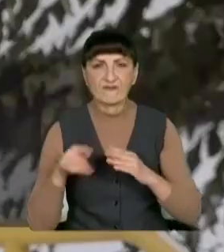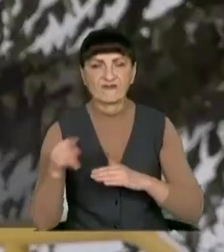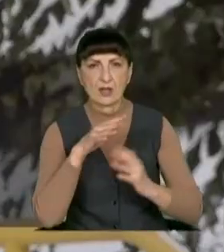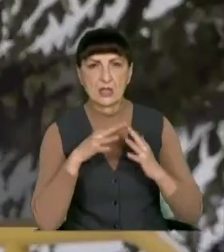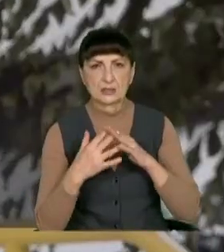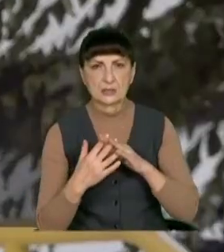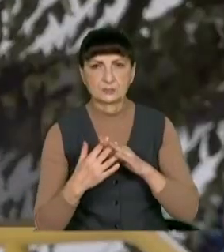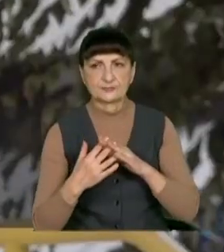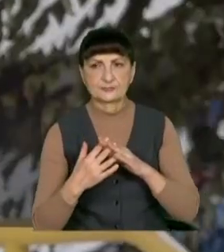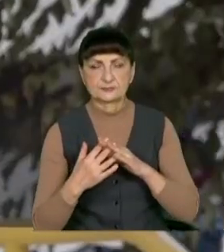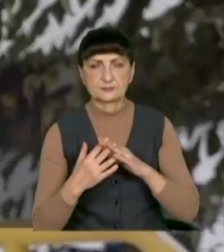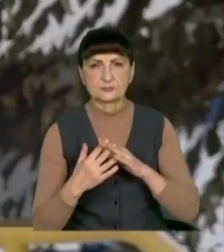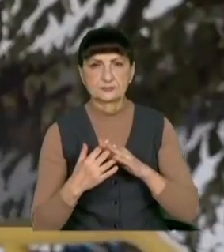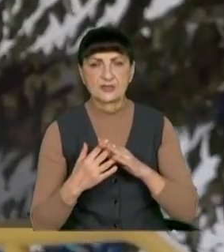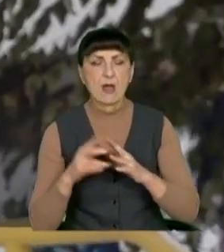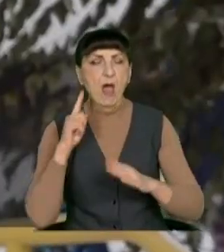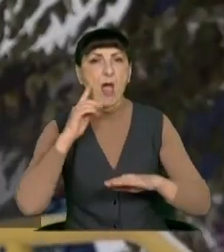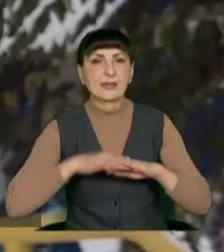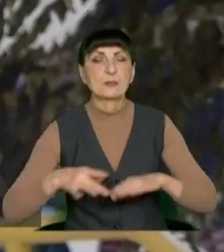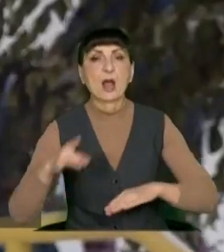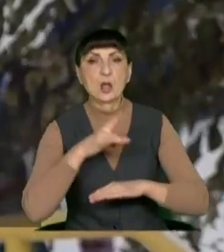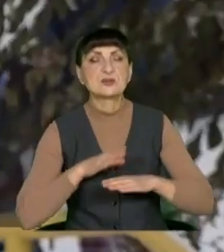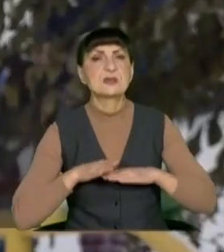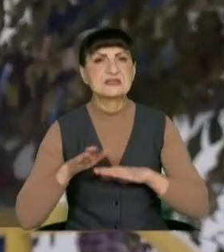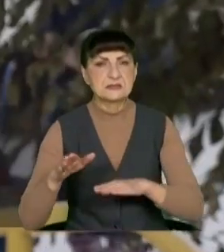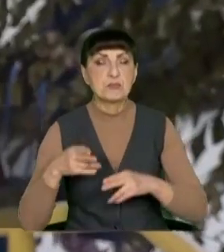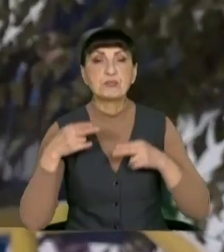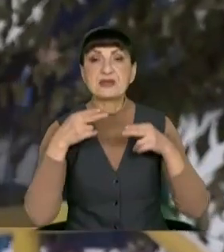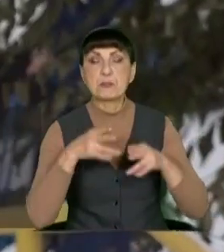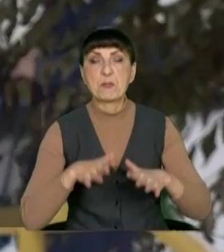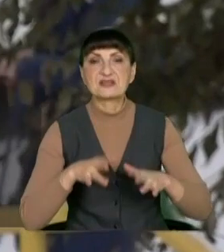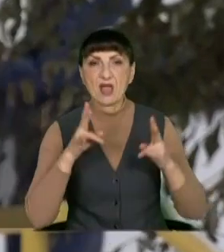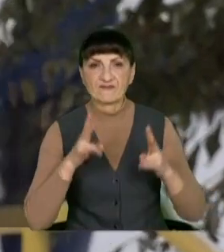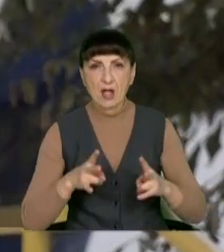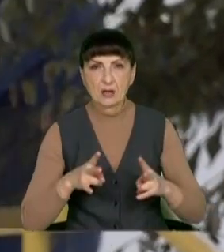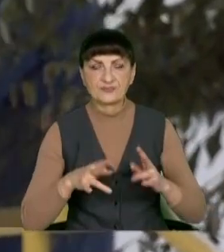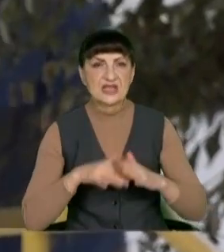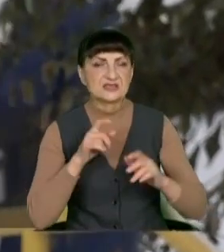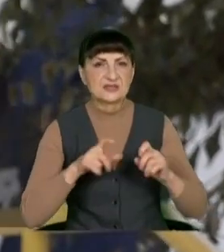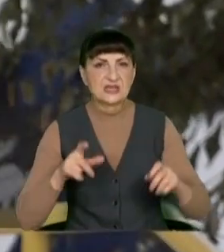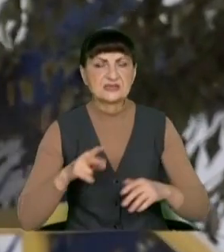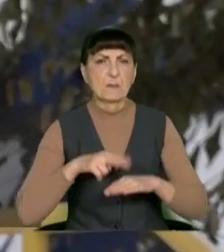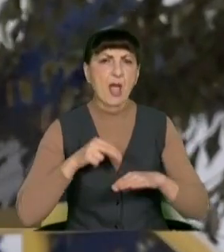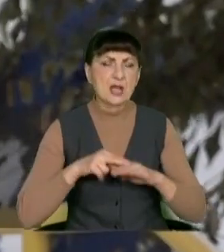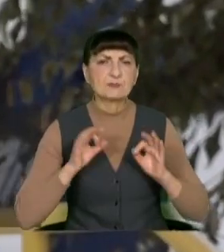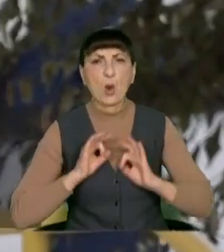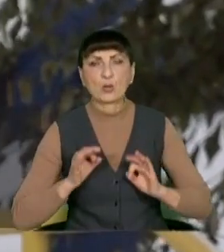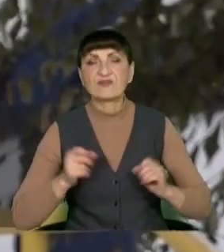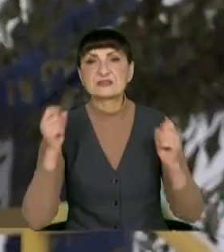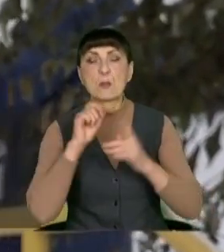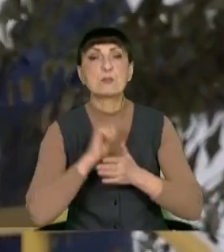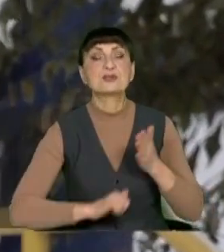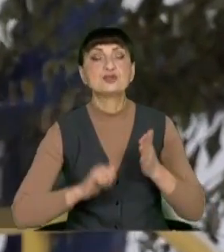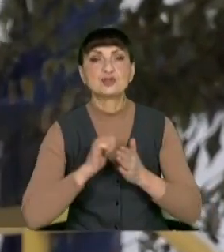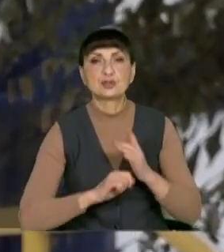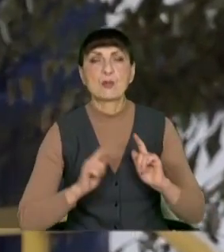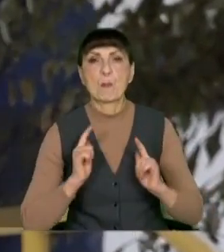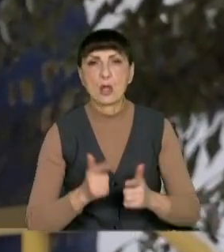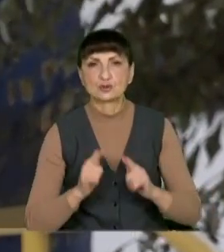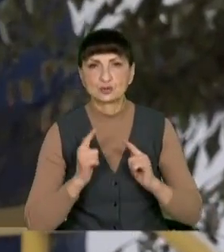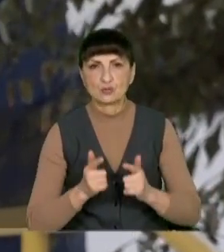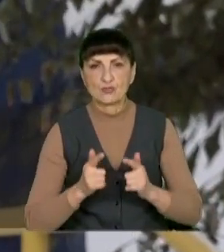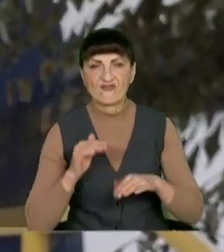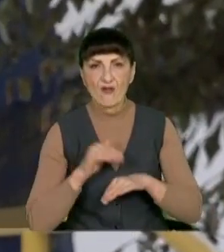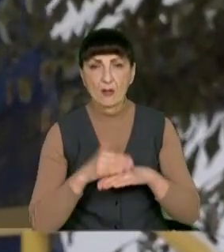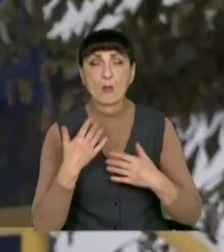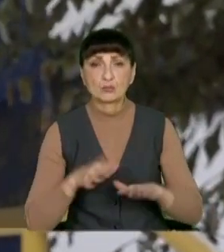пункте. Аким района с заместителями прибыл на место аварии. Специалисты РОВД и прокуратура выясняют причины произошедшего. По факту